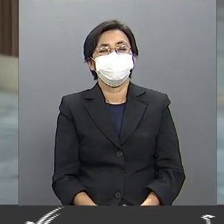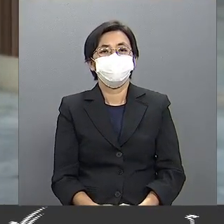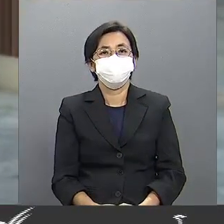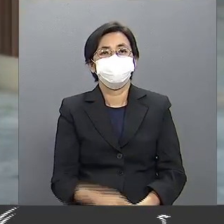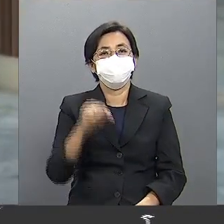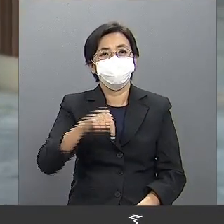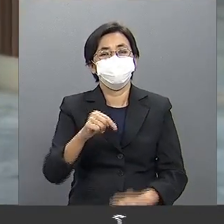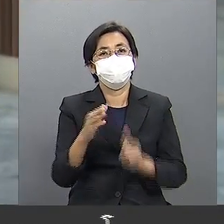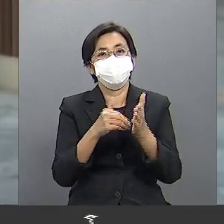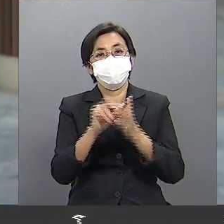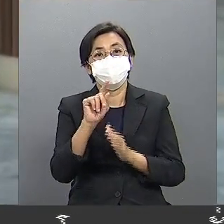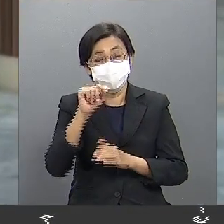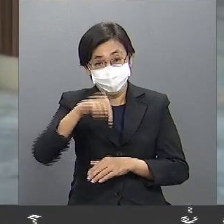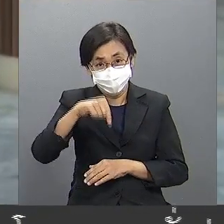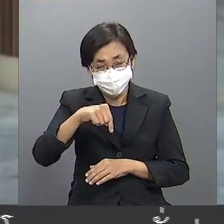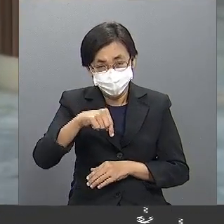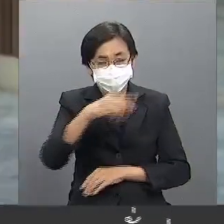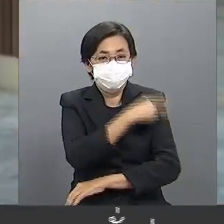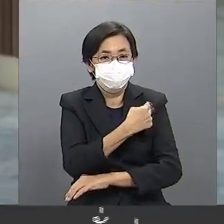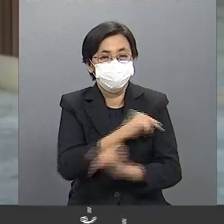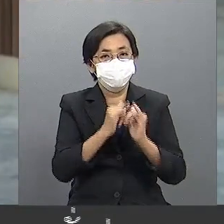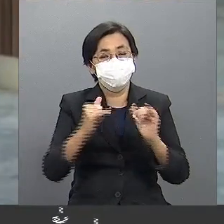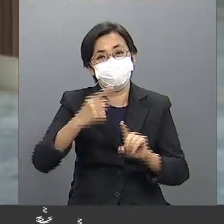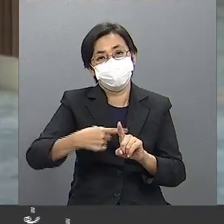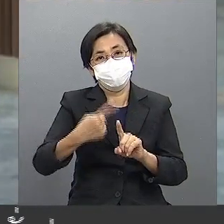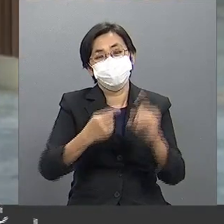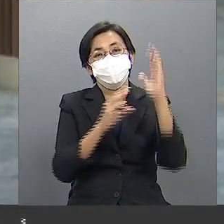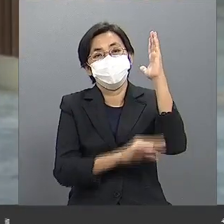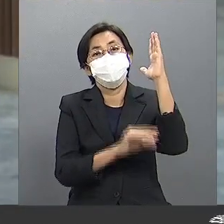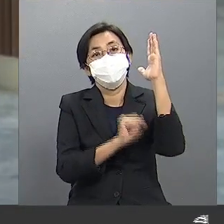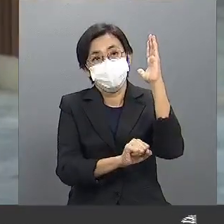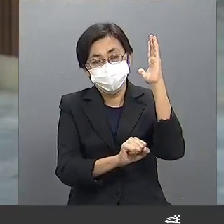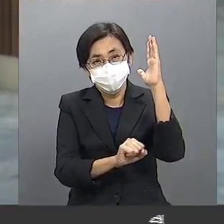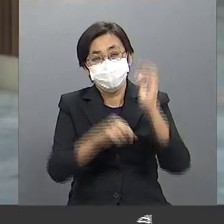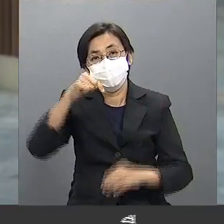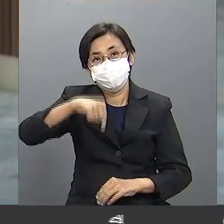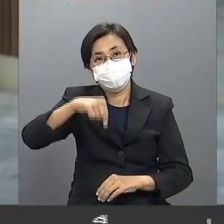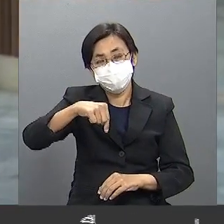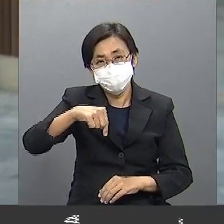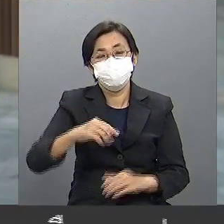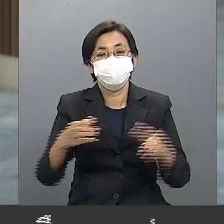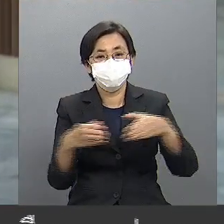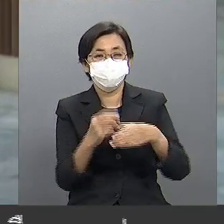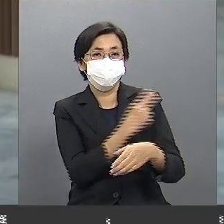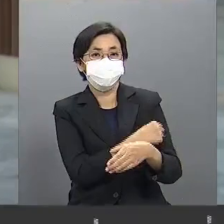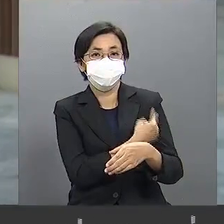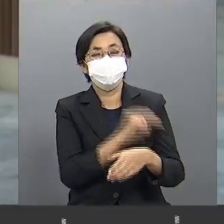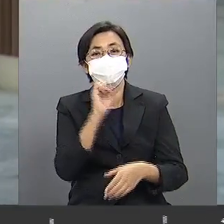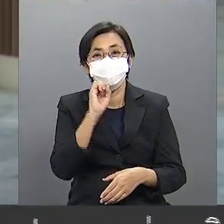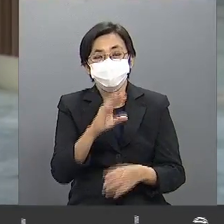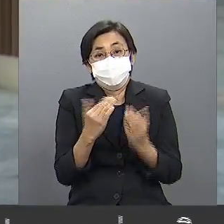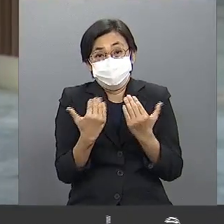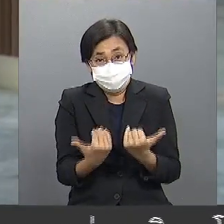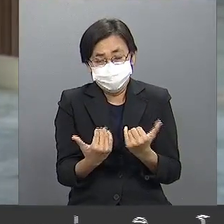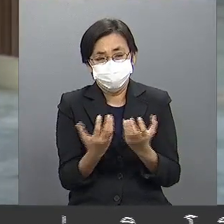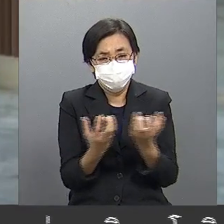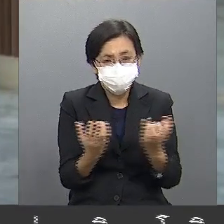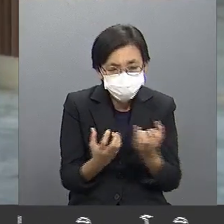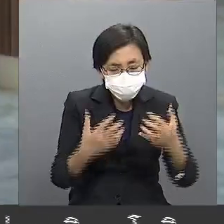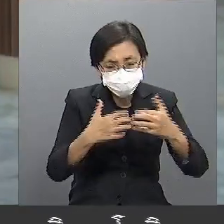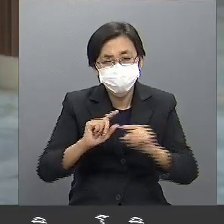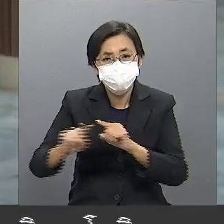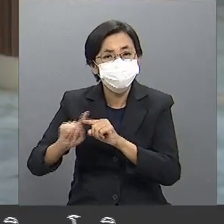านนี้มีถึง515คนค่ะและคาดว่าวันนี้ก็จะมีตัวเลขเพิ่มขึ้นจากมาตรการตรวจเชิงรุกของทางจังหวัดค่ะขณะเดียวกันมีค